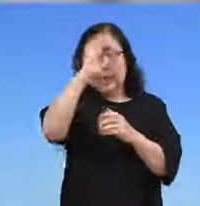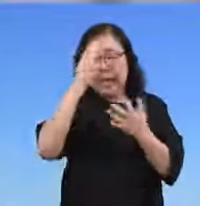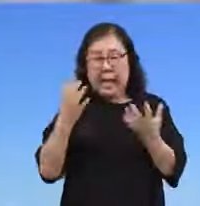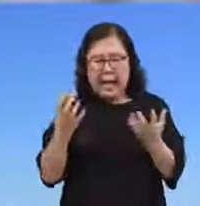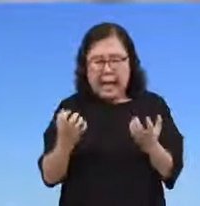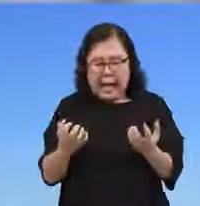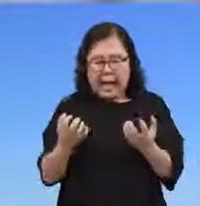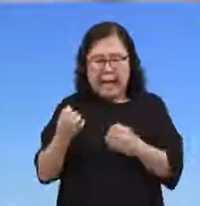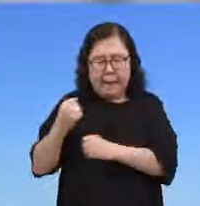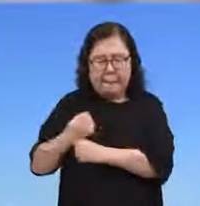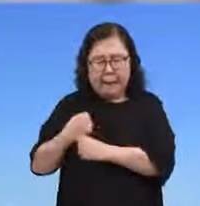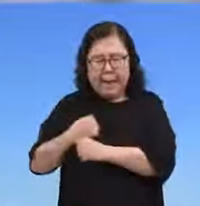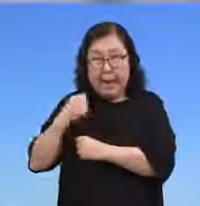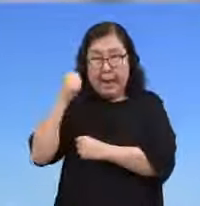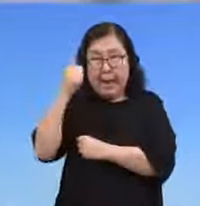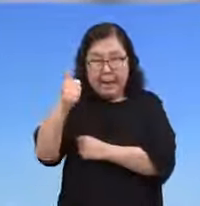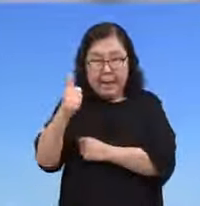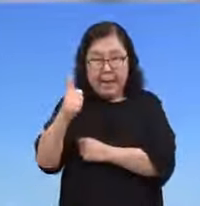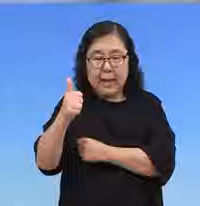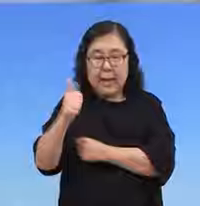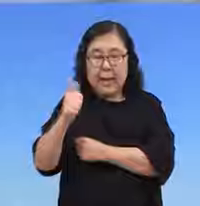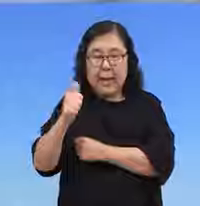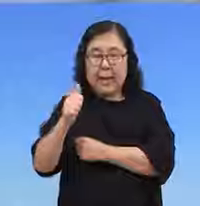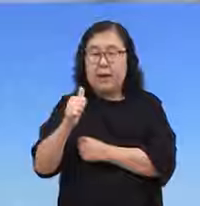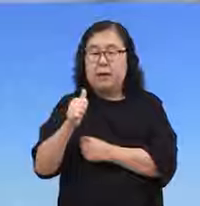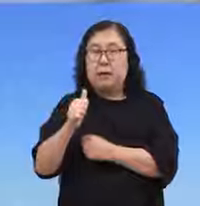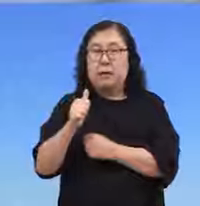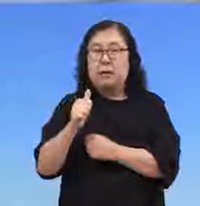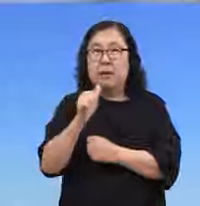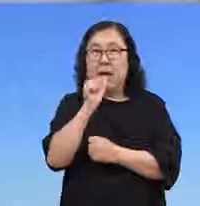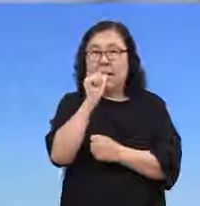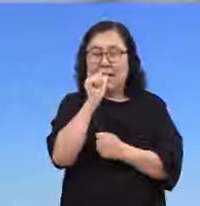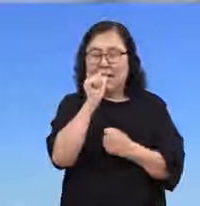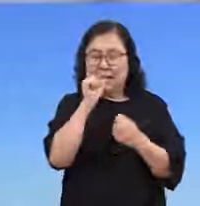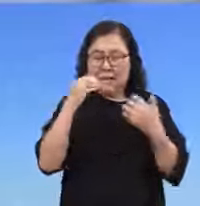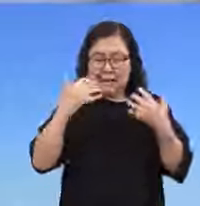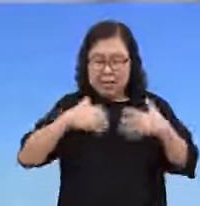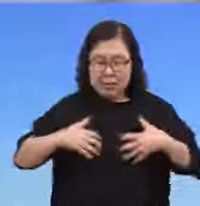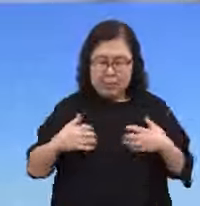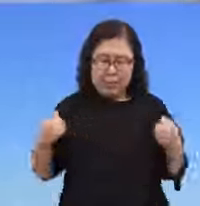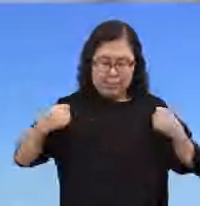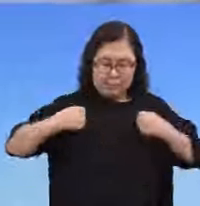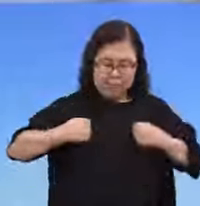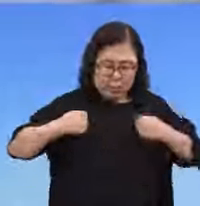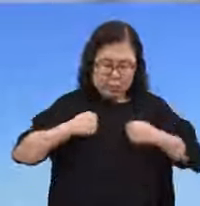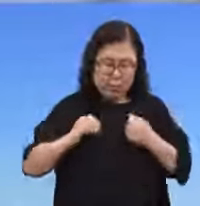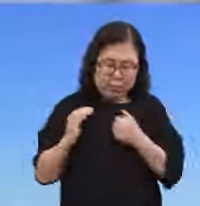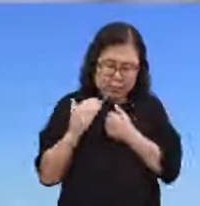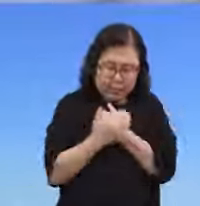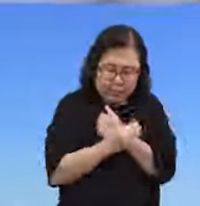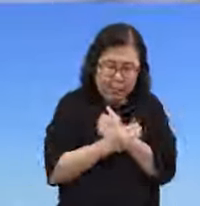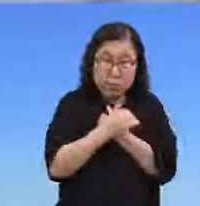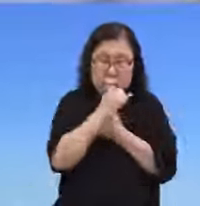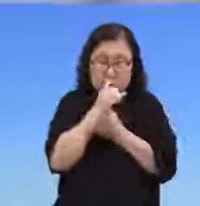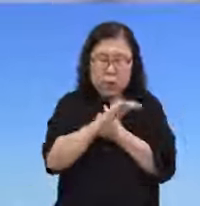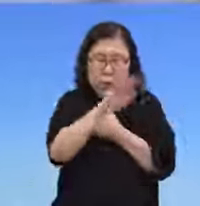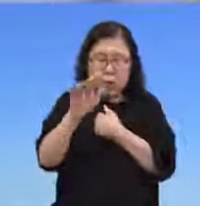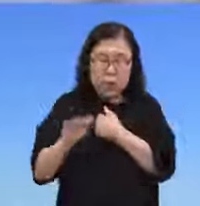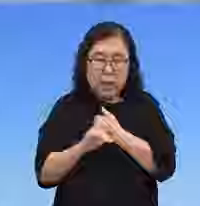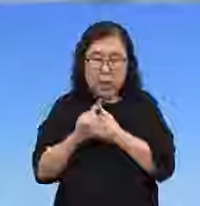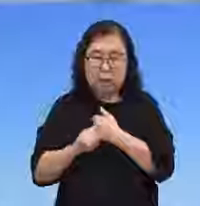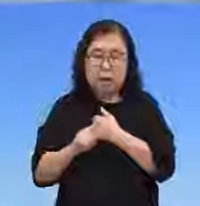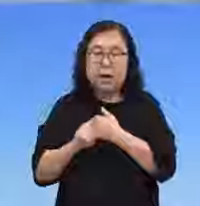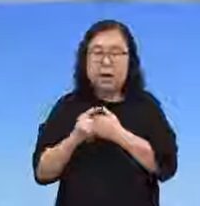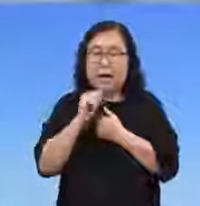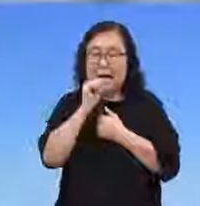나만의 갑옷으로 치장하고 있는 우리 갑옷을 확 벗겨버린 사건이라 생각합니다. 한국 교회가 그냥 교회도